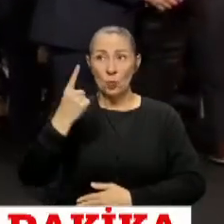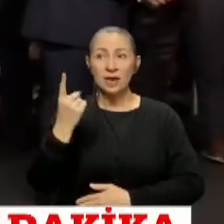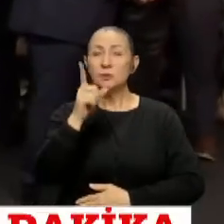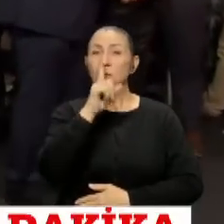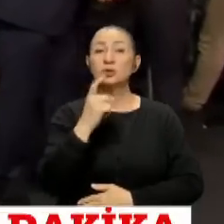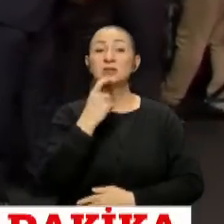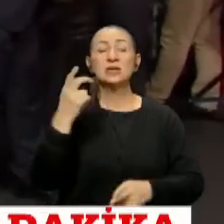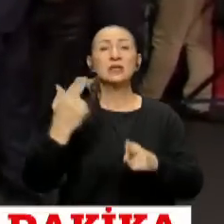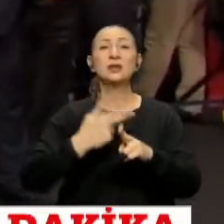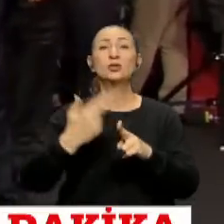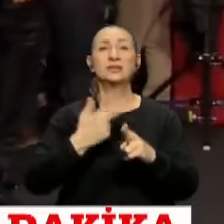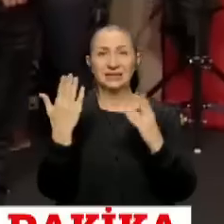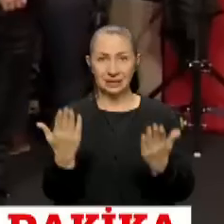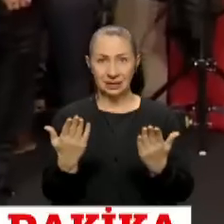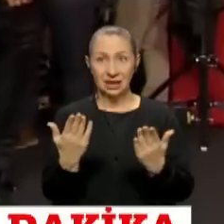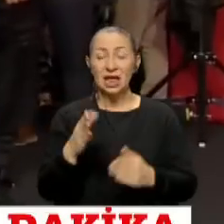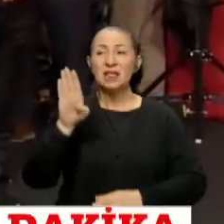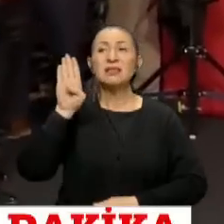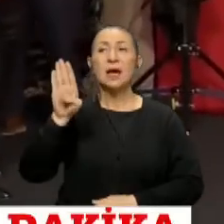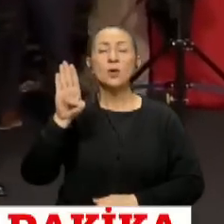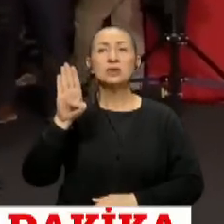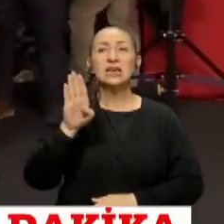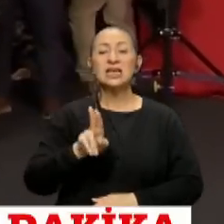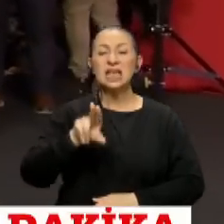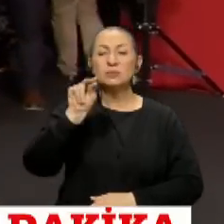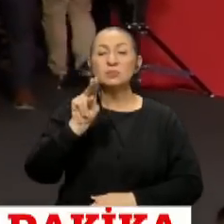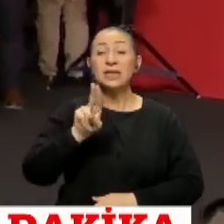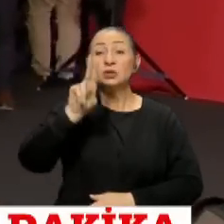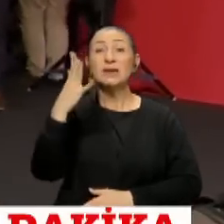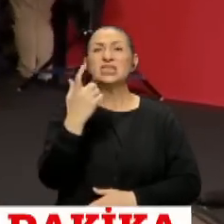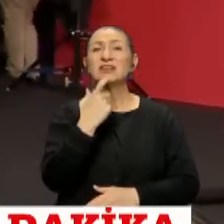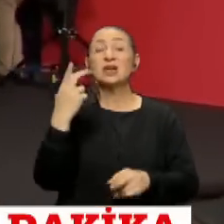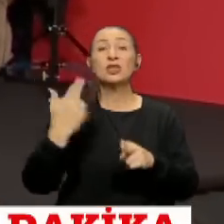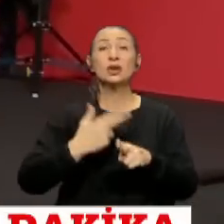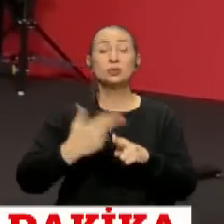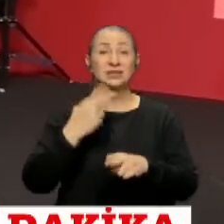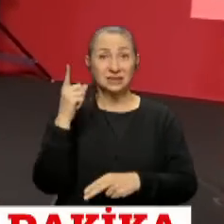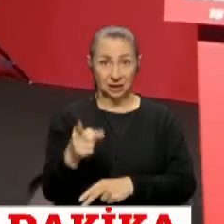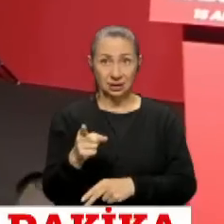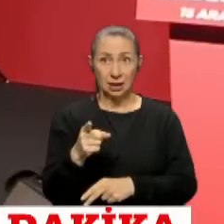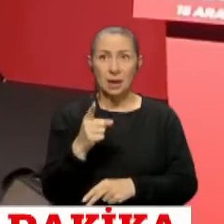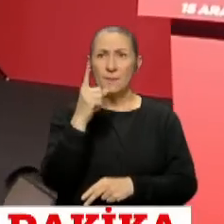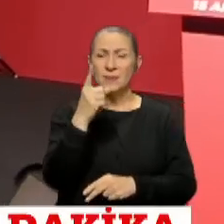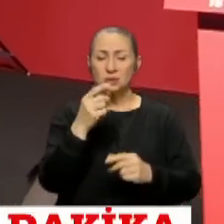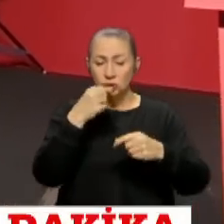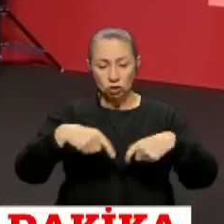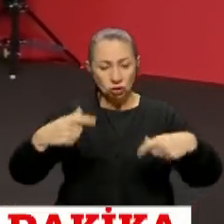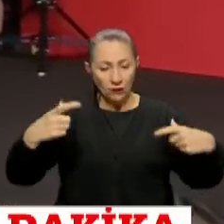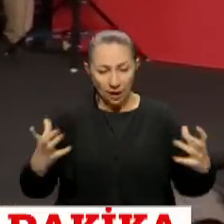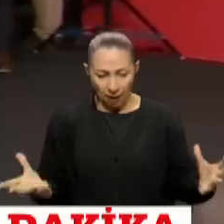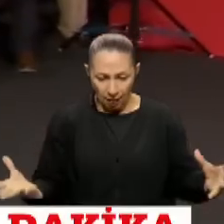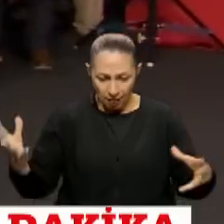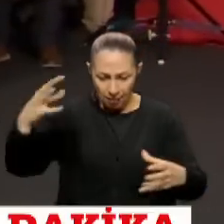Cumhuriyetimizin 100 yıllık tecrübesini, demokrasimizin 75 yıllık tecrübesini bir sofrada